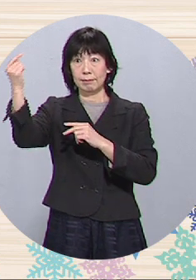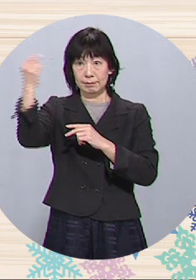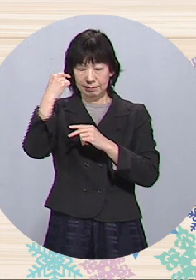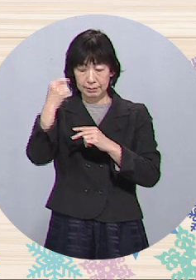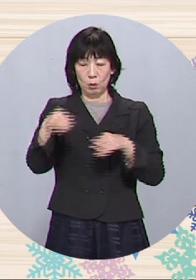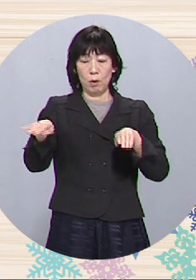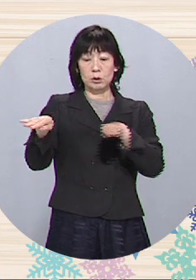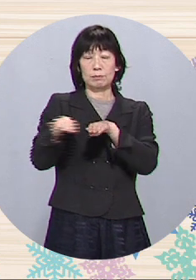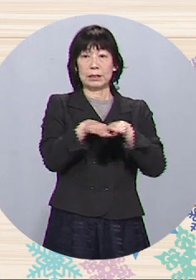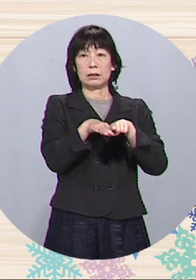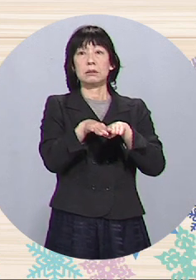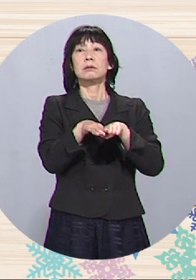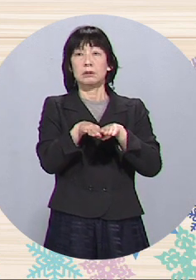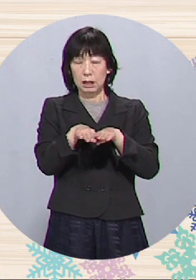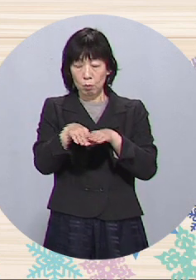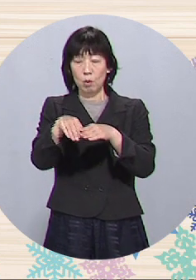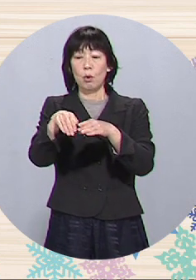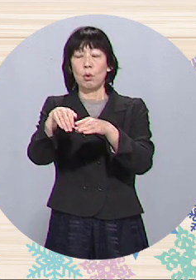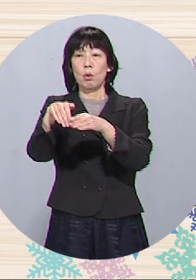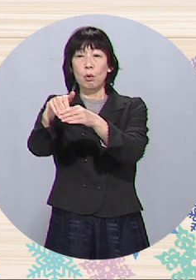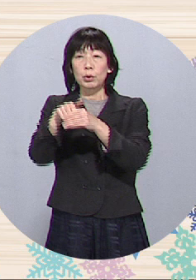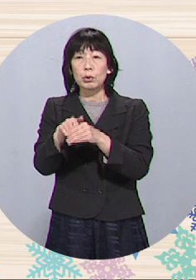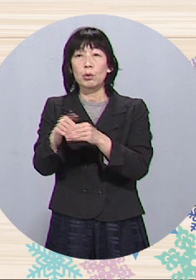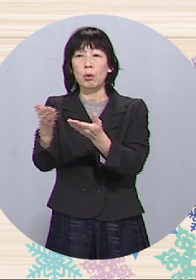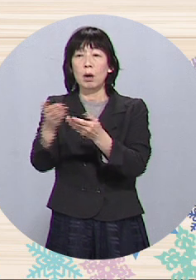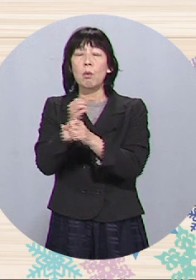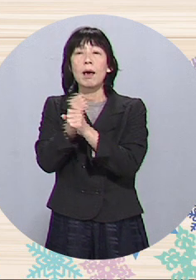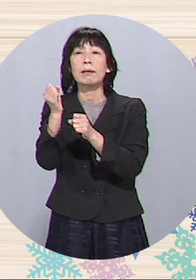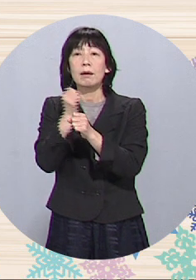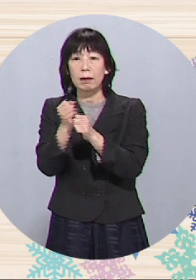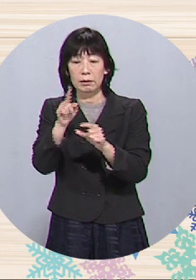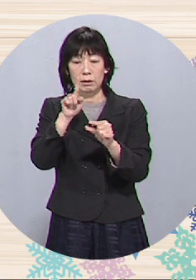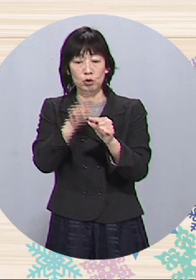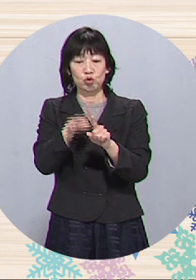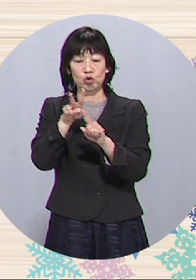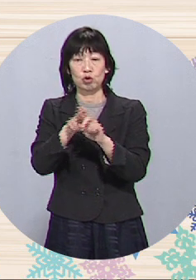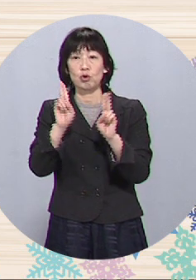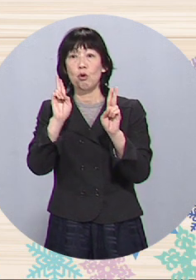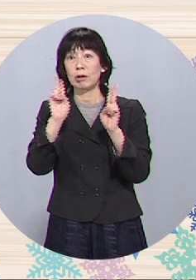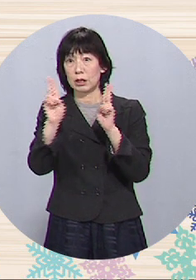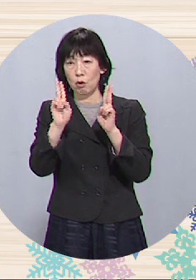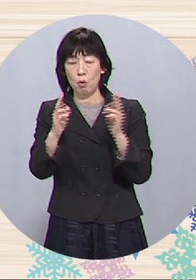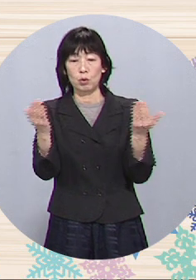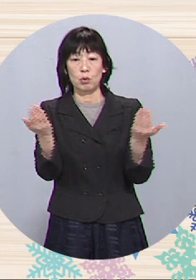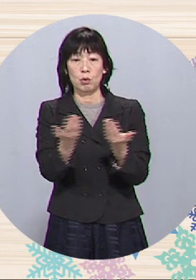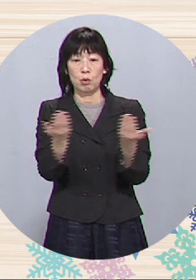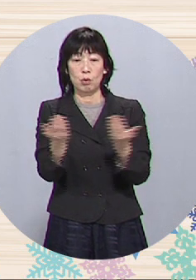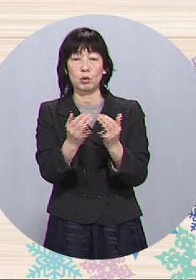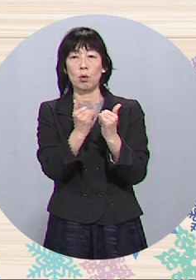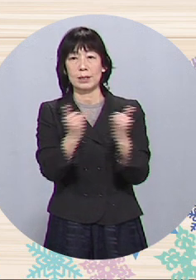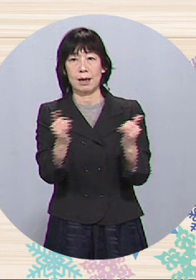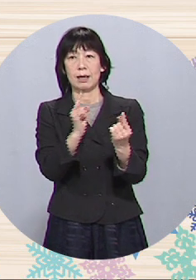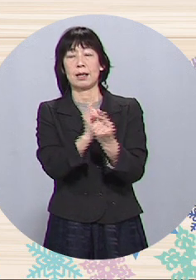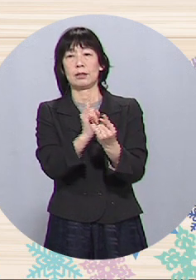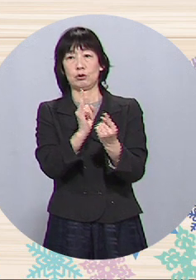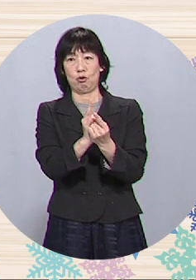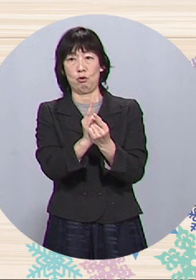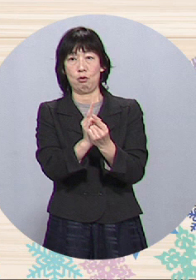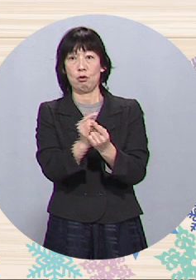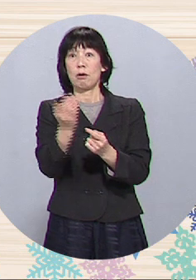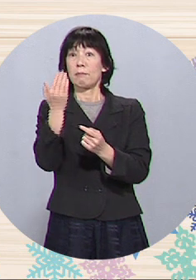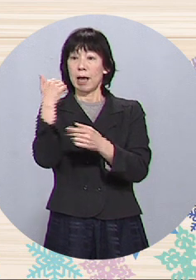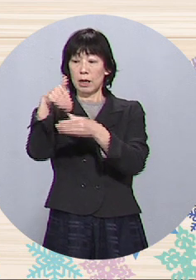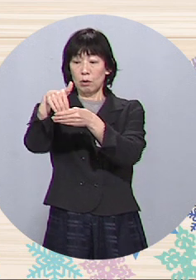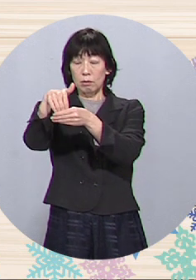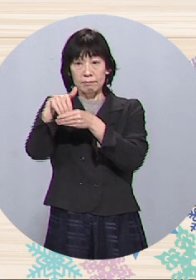休業したのに休業手当の支払いを受けられなかった中小企業の労働者が対象となっています。休業前の